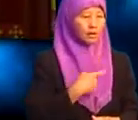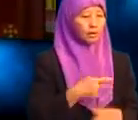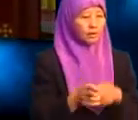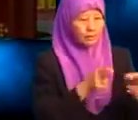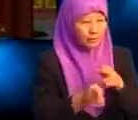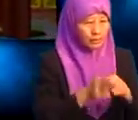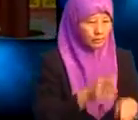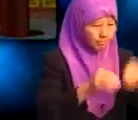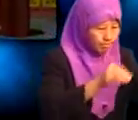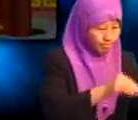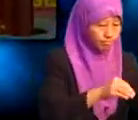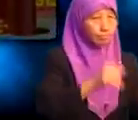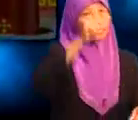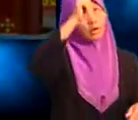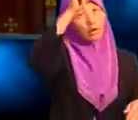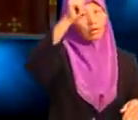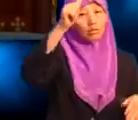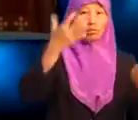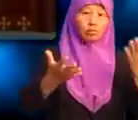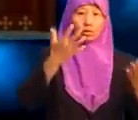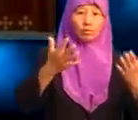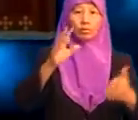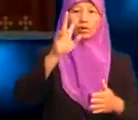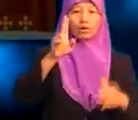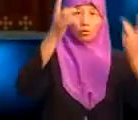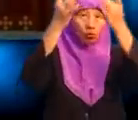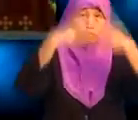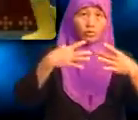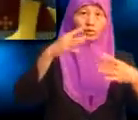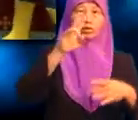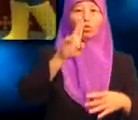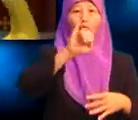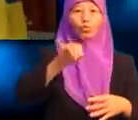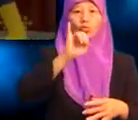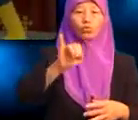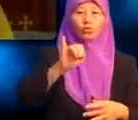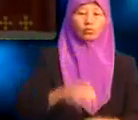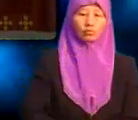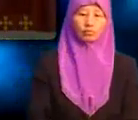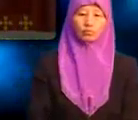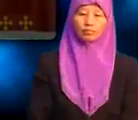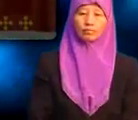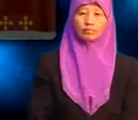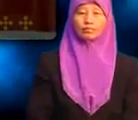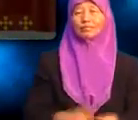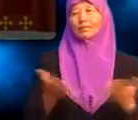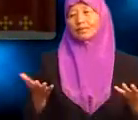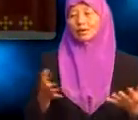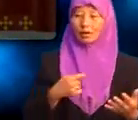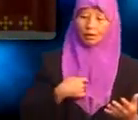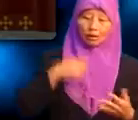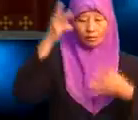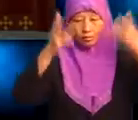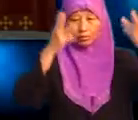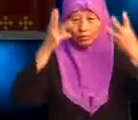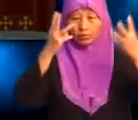berusaha. Ujian Allah agaknya ni. Yang saya risau dah ralat sangat ni, Tok Ki. Pasal dah jadi niat